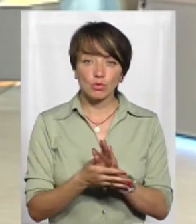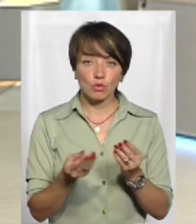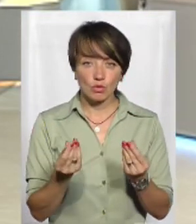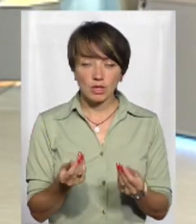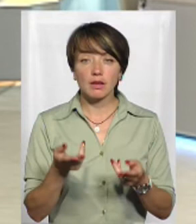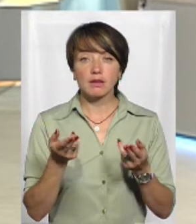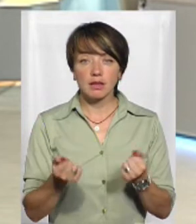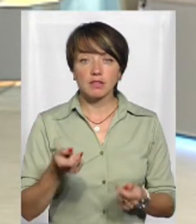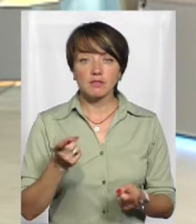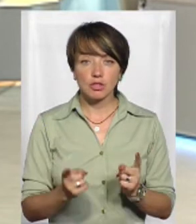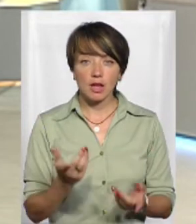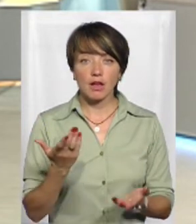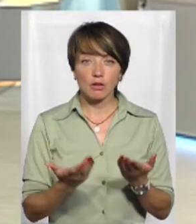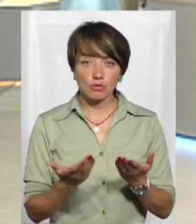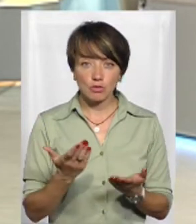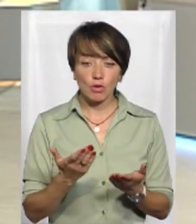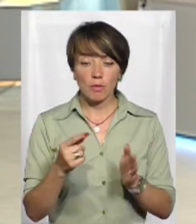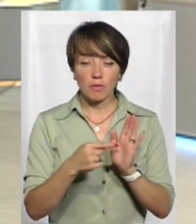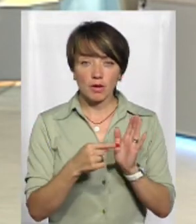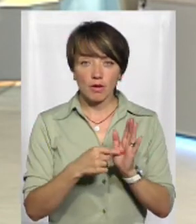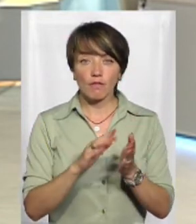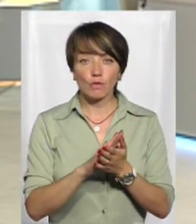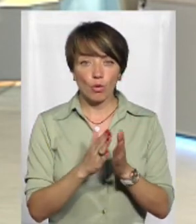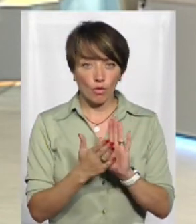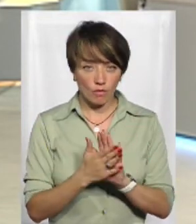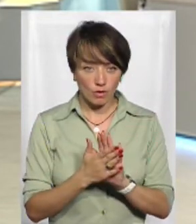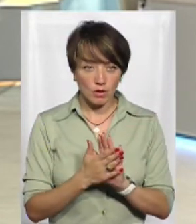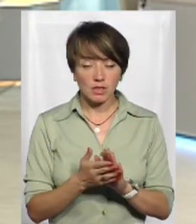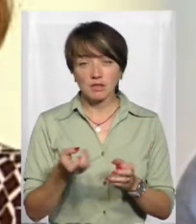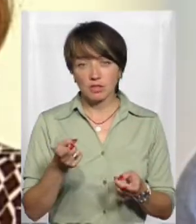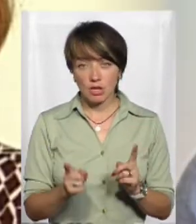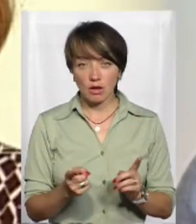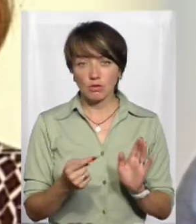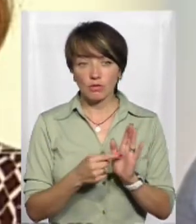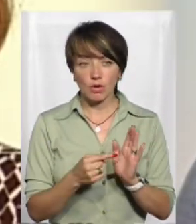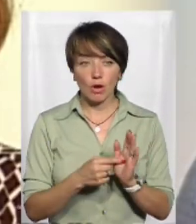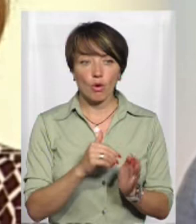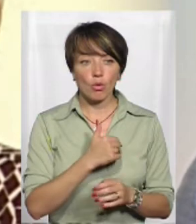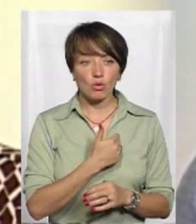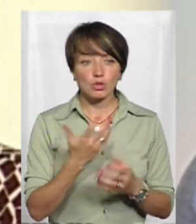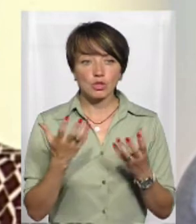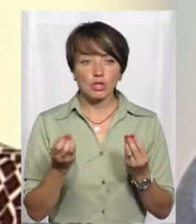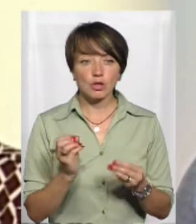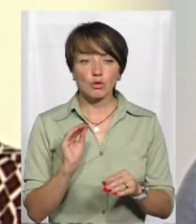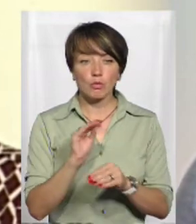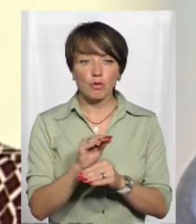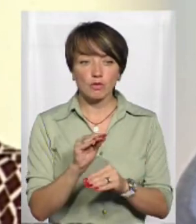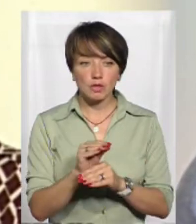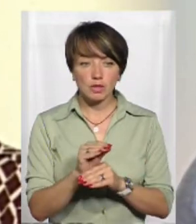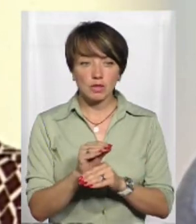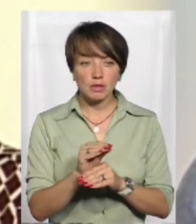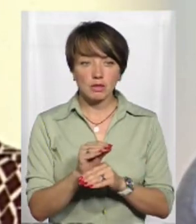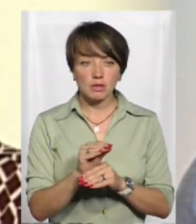це передбачено таке право інвестора в договорі, знову ж таки в договорі. Звичайно. Я хочу ще доповнити